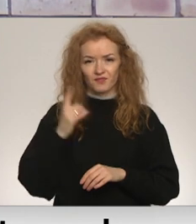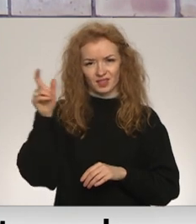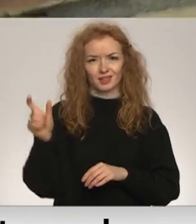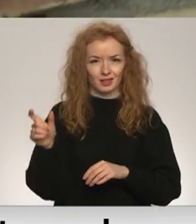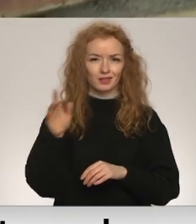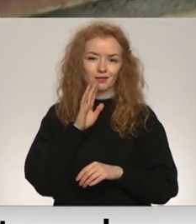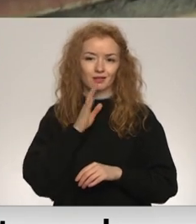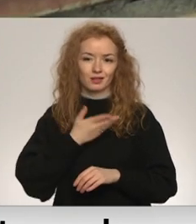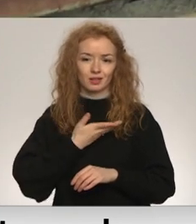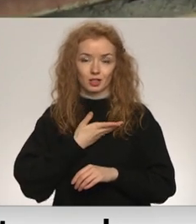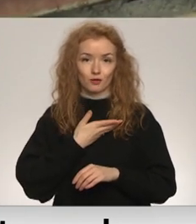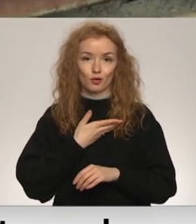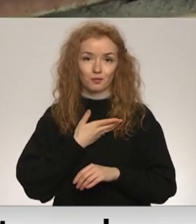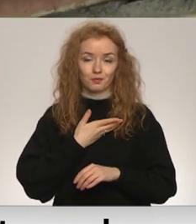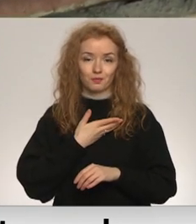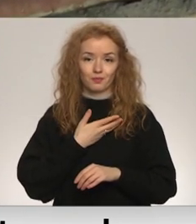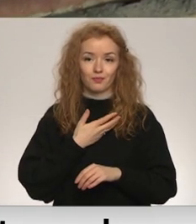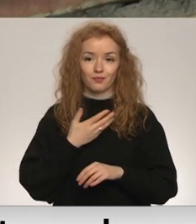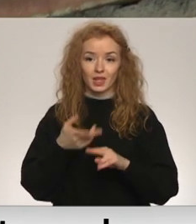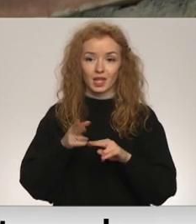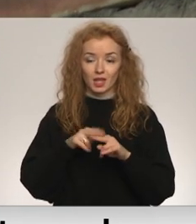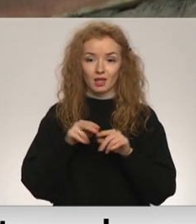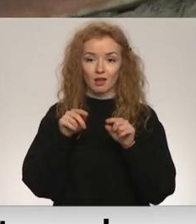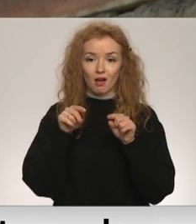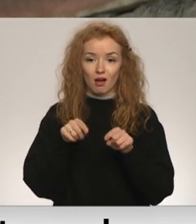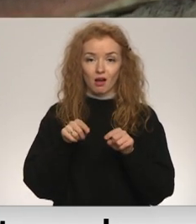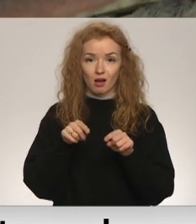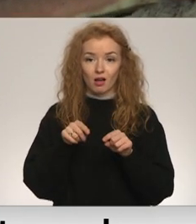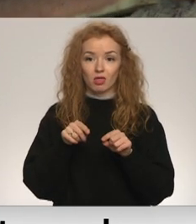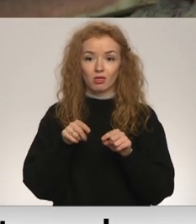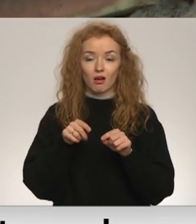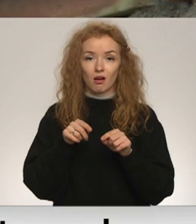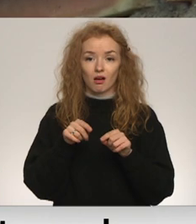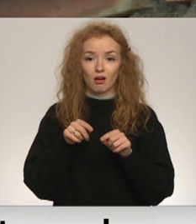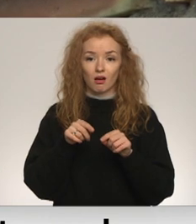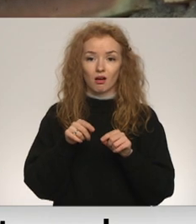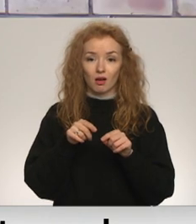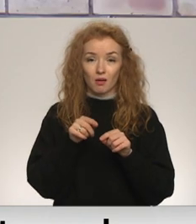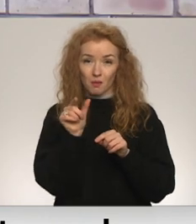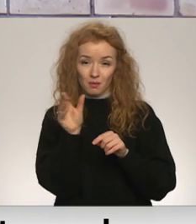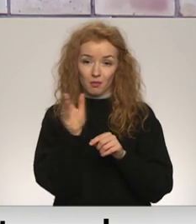jā. Kad nu, šī tāda starpiņa no, un būtu tas loks izsist.